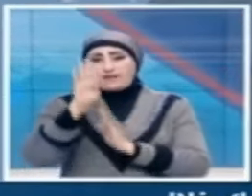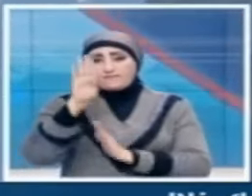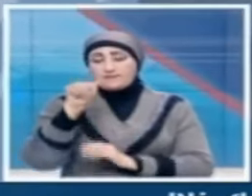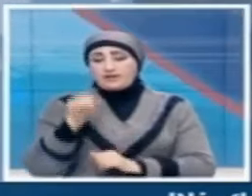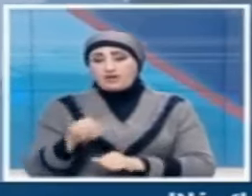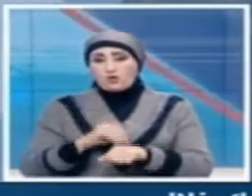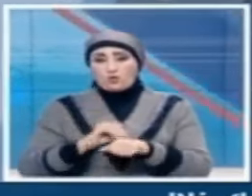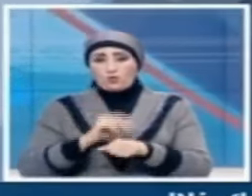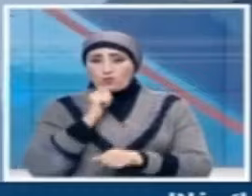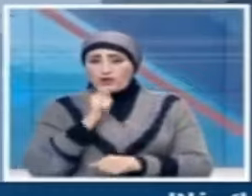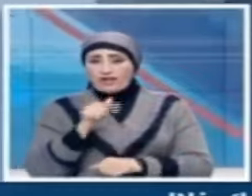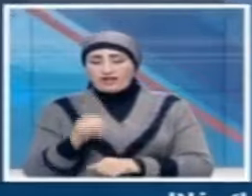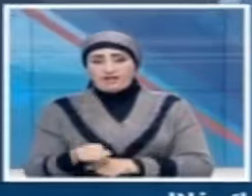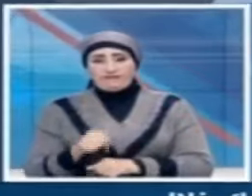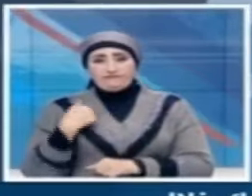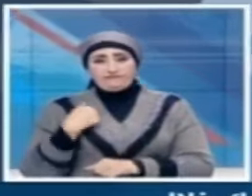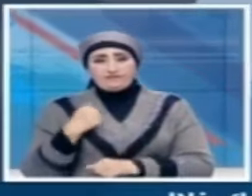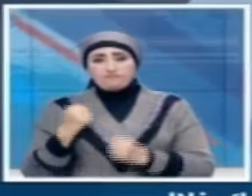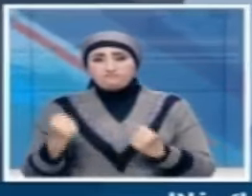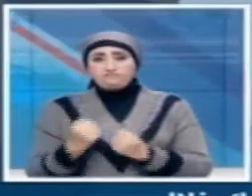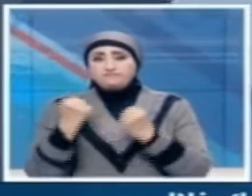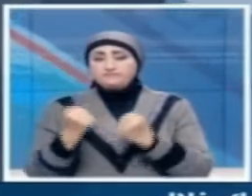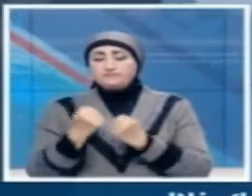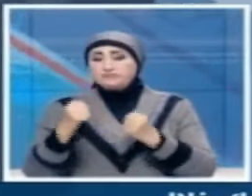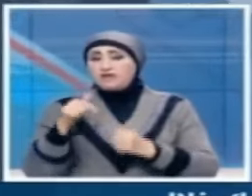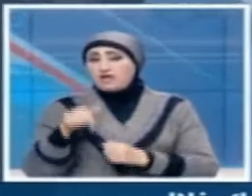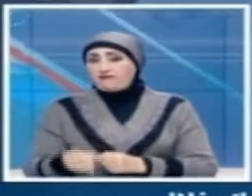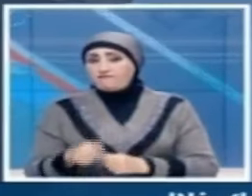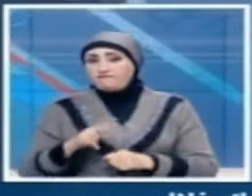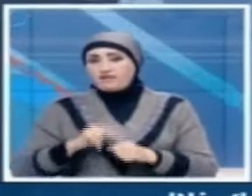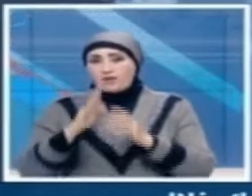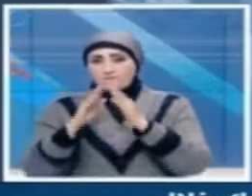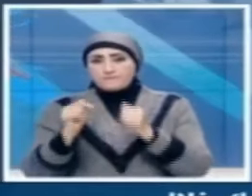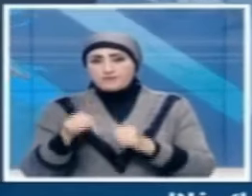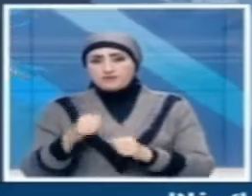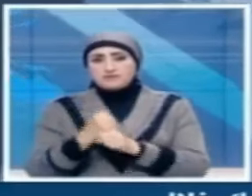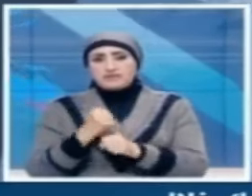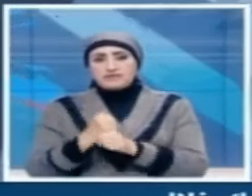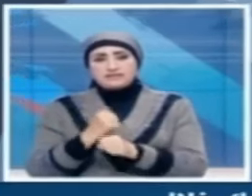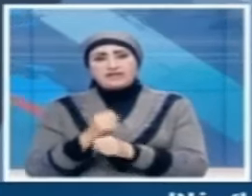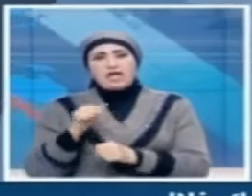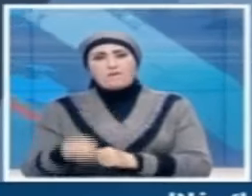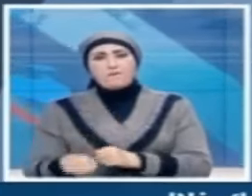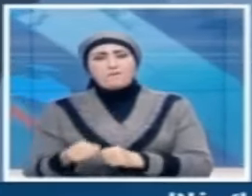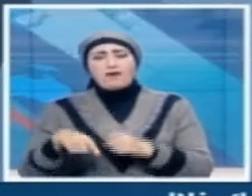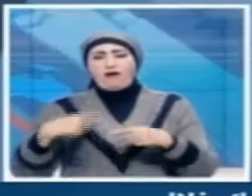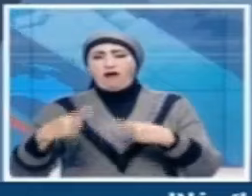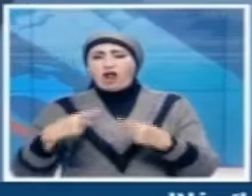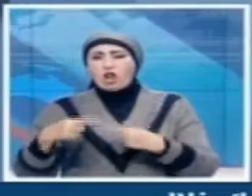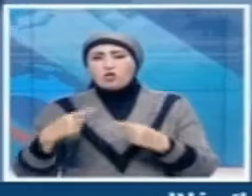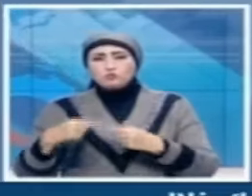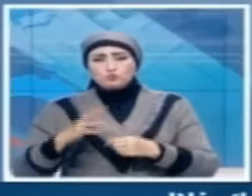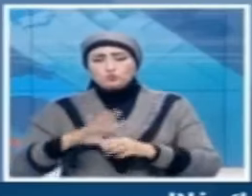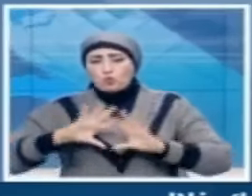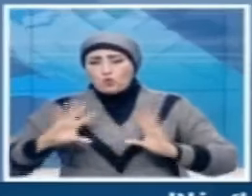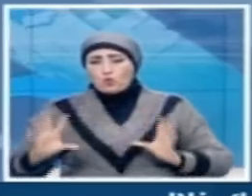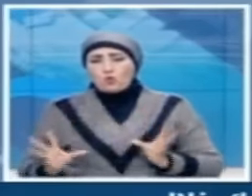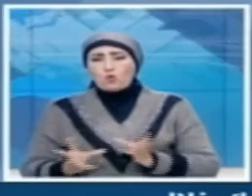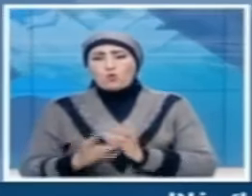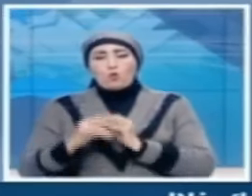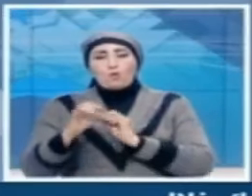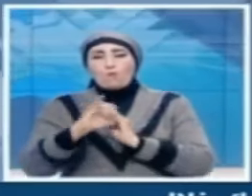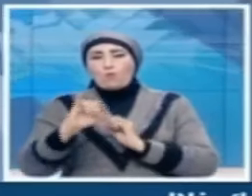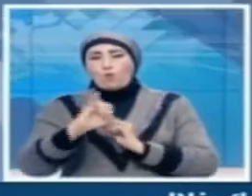التنمية. وقالت المشاط انه من خلال اطار الشراكة الاستراتيجية الجديدة فان مصر تعمل على تعزيز